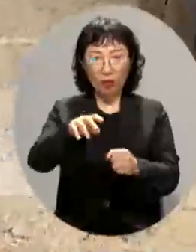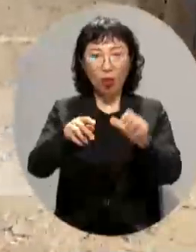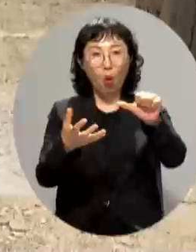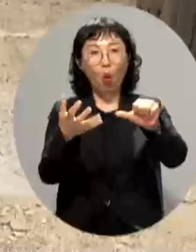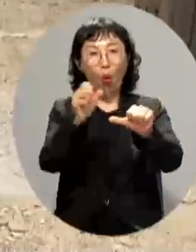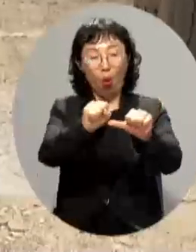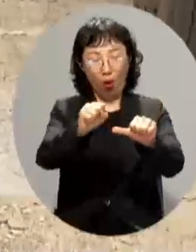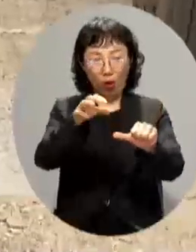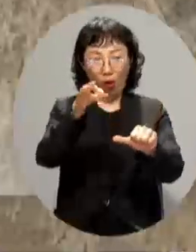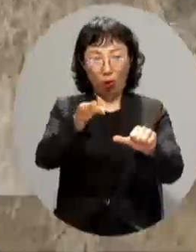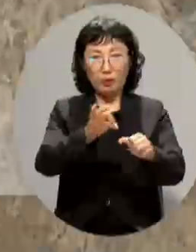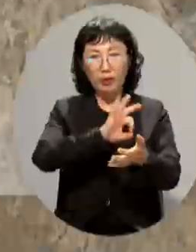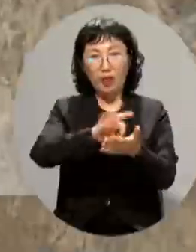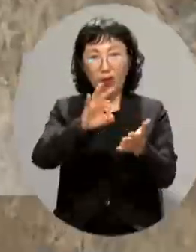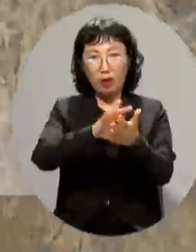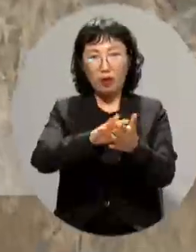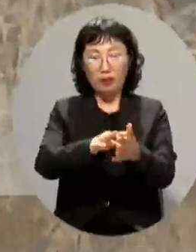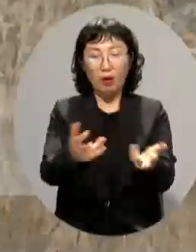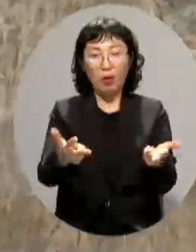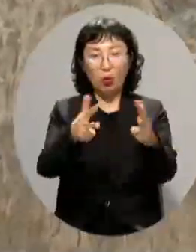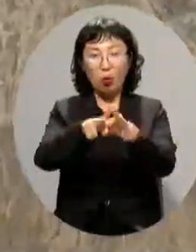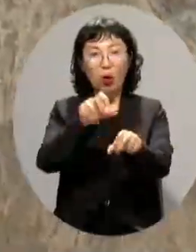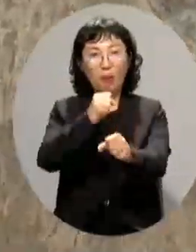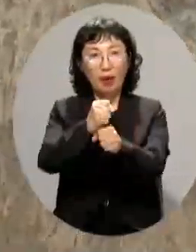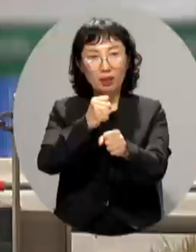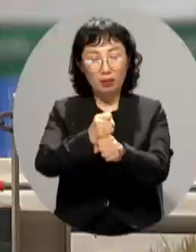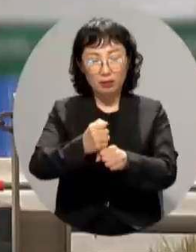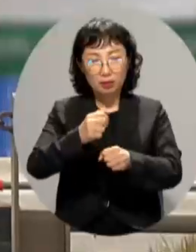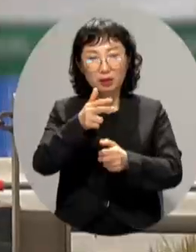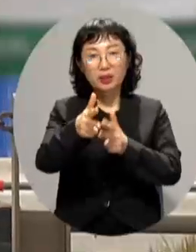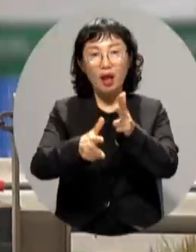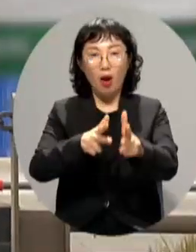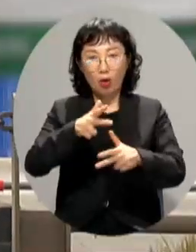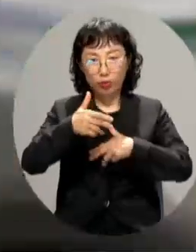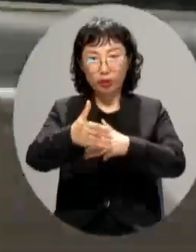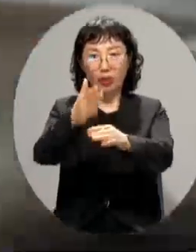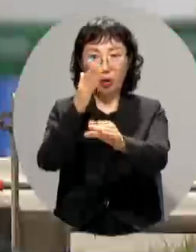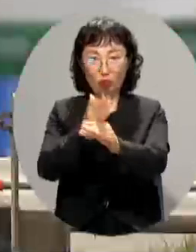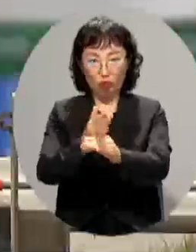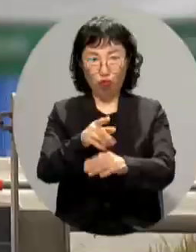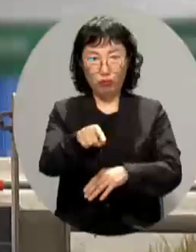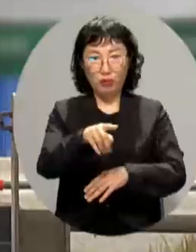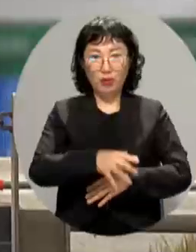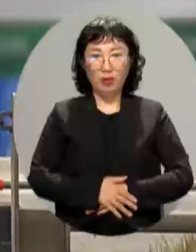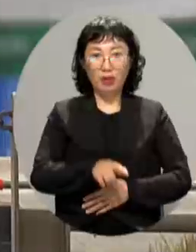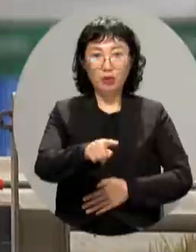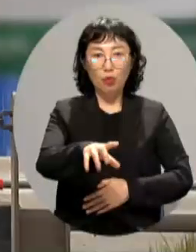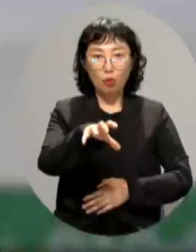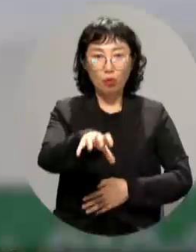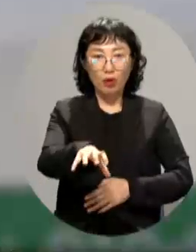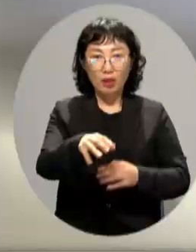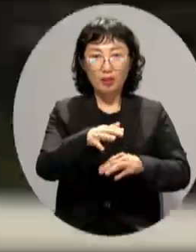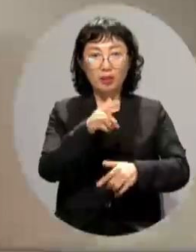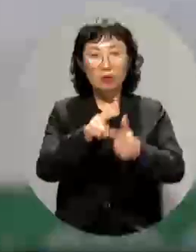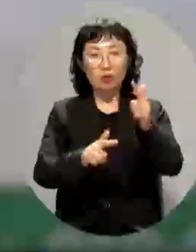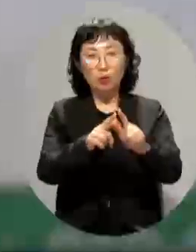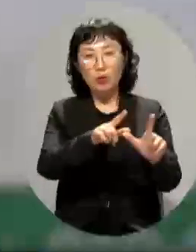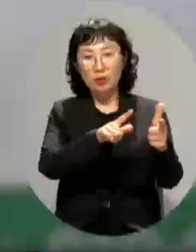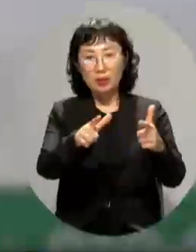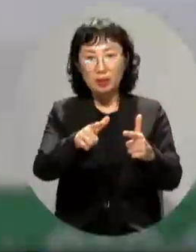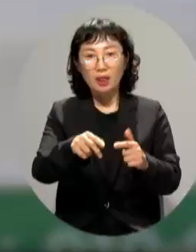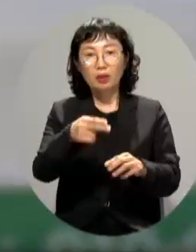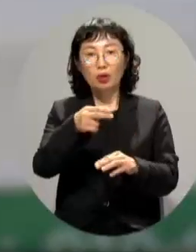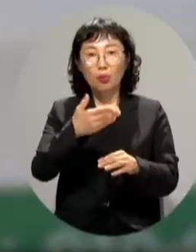들여 정원으로 조성하는 사업이 추진되고 있는 겁니다. 저희가 거기에 이제 수목 식재 되는 거랑 초화리들 식재 되는 거랑